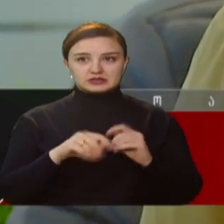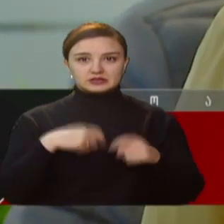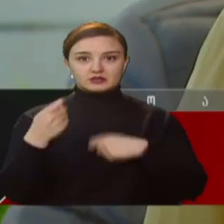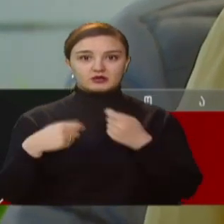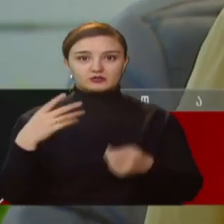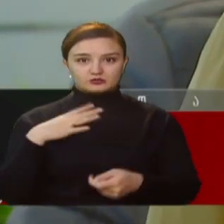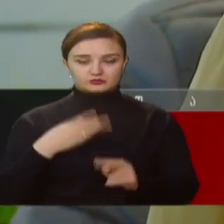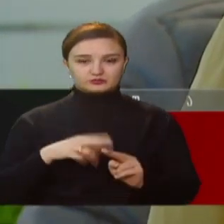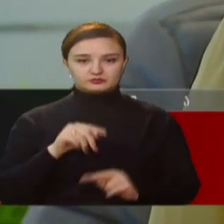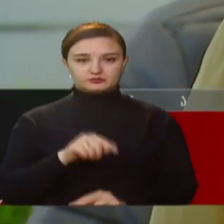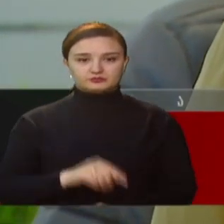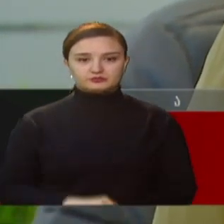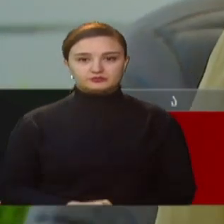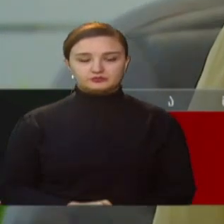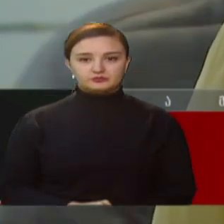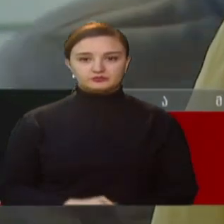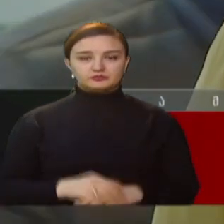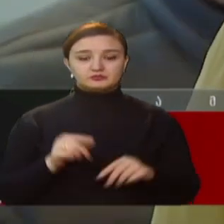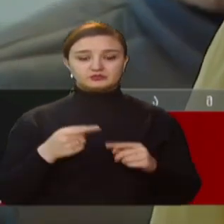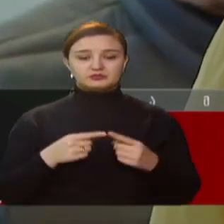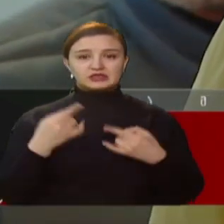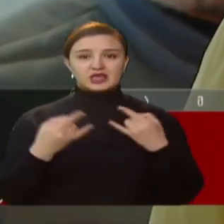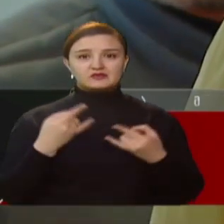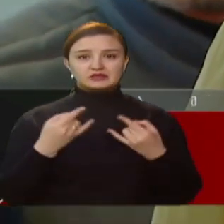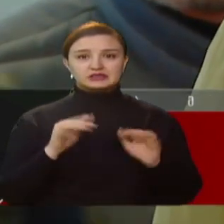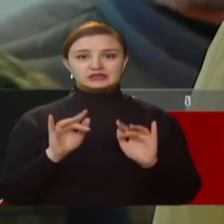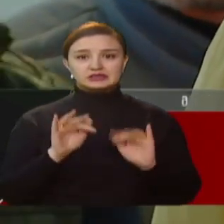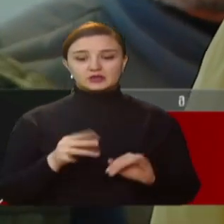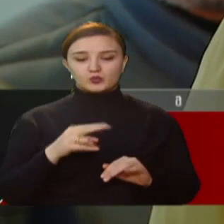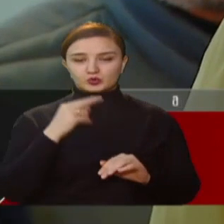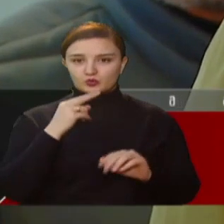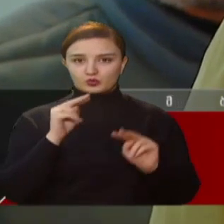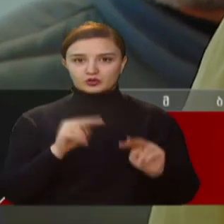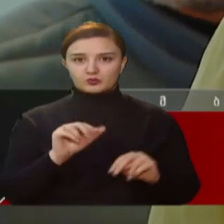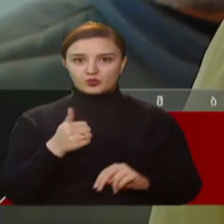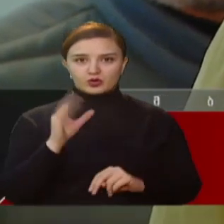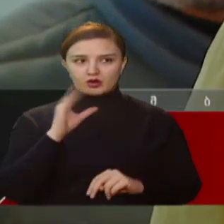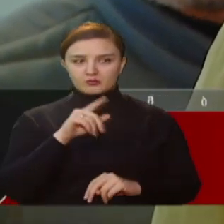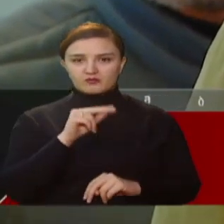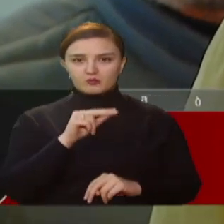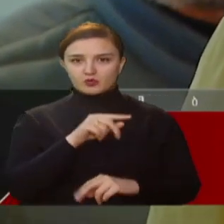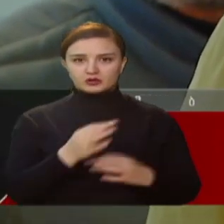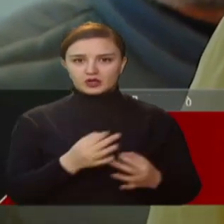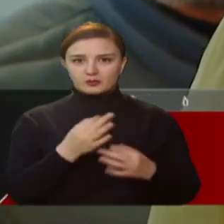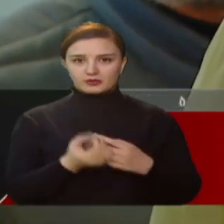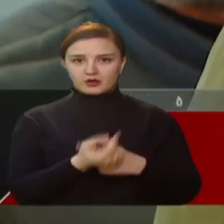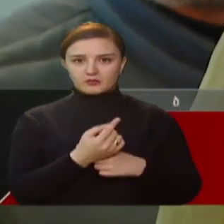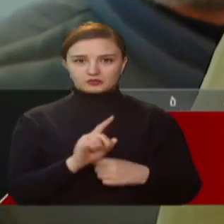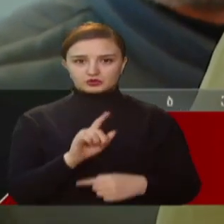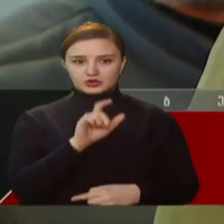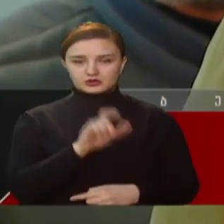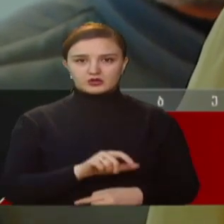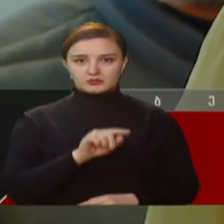ისეთი ფაქტები, რომელიც ტელევიზიით ჩვეულებრივად ჩუქდებოდა, უბრალოდ ყურადღება უნდა მიგექცია. როგორ მოხერხდა, რომ ფოჩი არ აღმოჩნდა არც ერთი ადამიანი, რომელიც